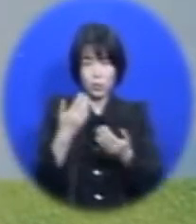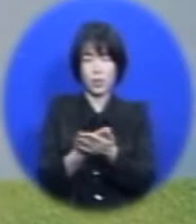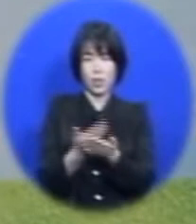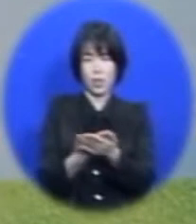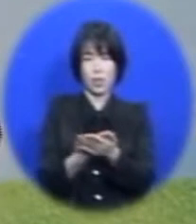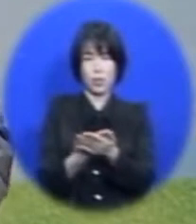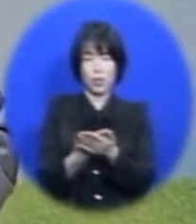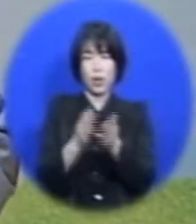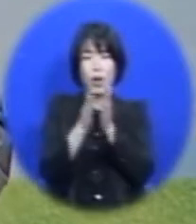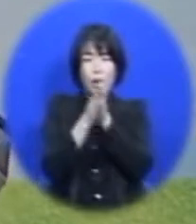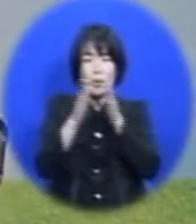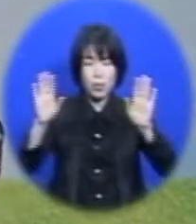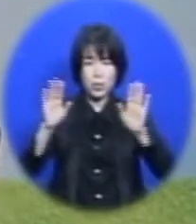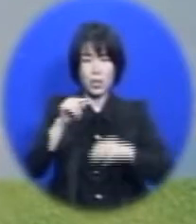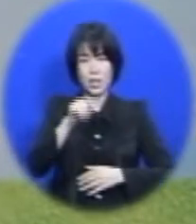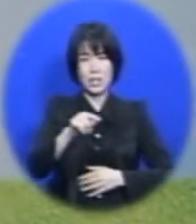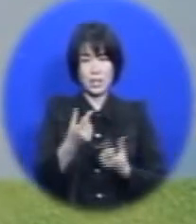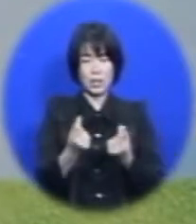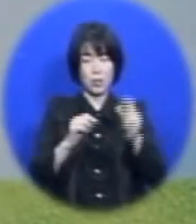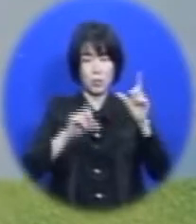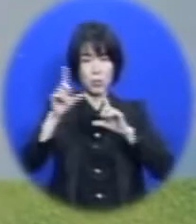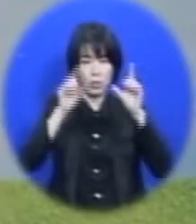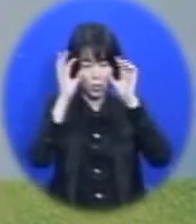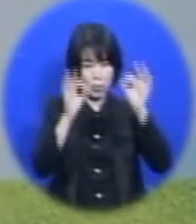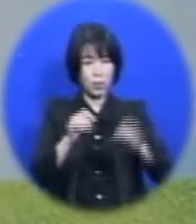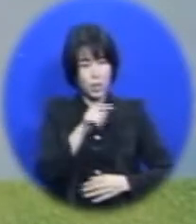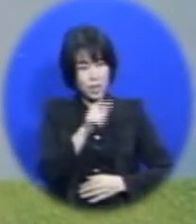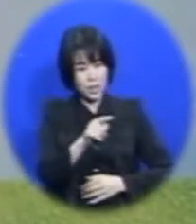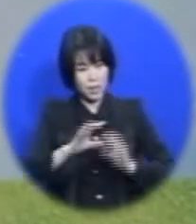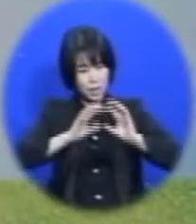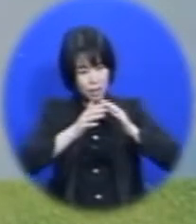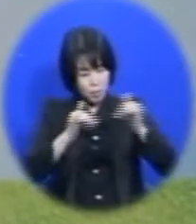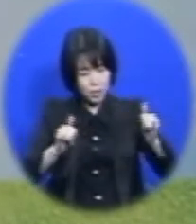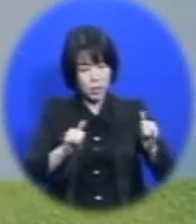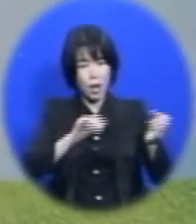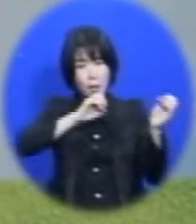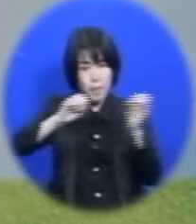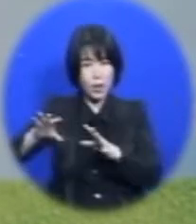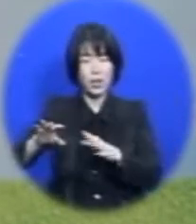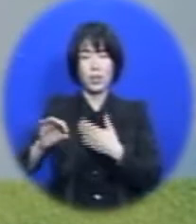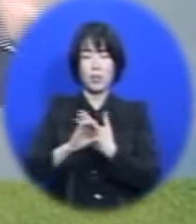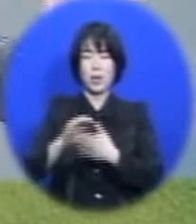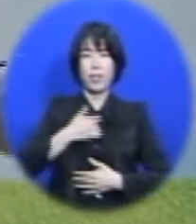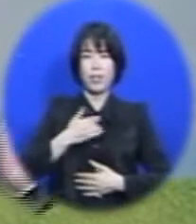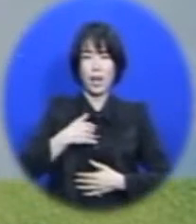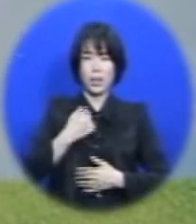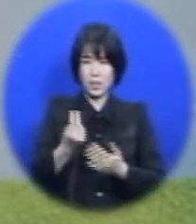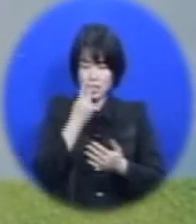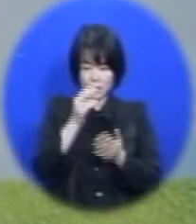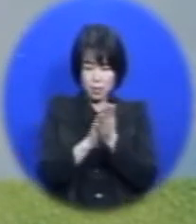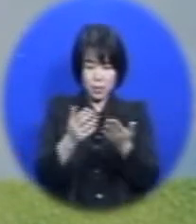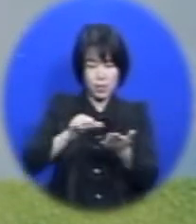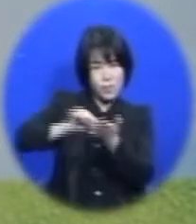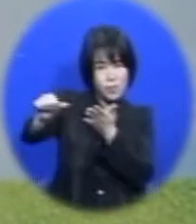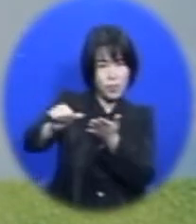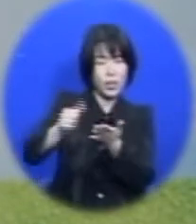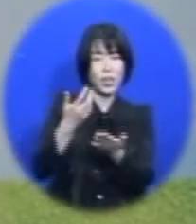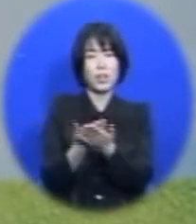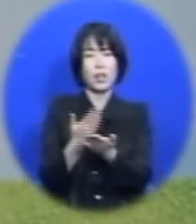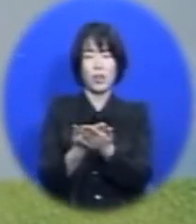하나님께서 모세가 그렇게 나오니까 이 백성을 버리실 거면 차라리 나를 생명책에서 지워버리라고